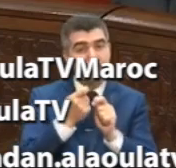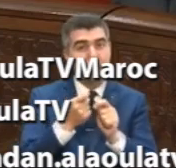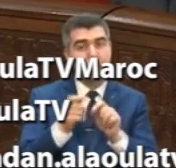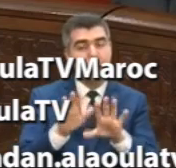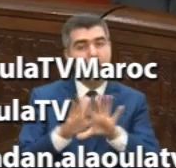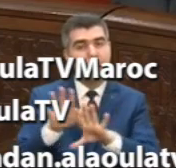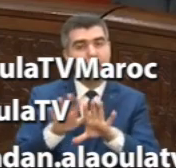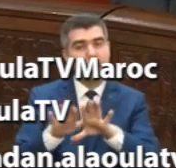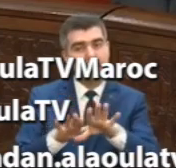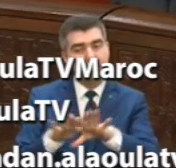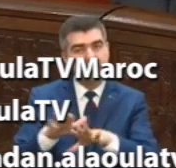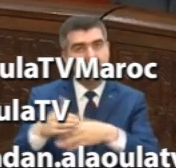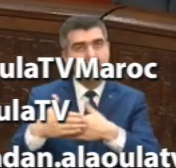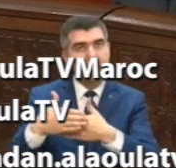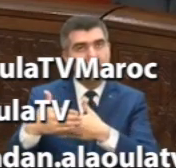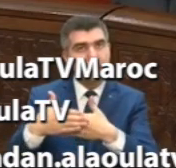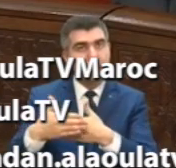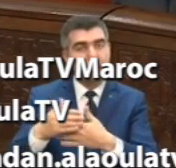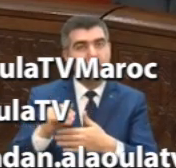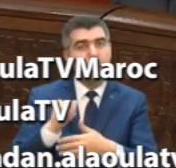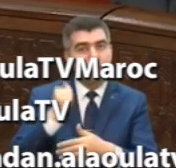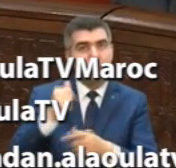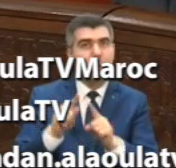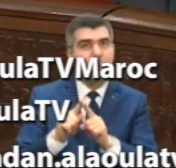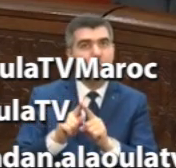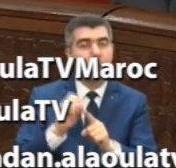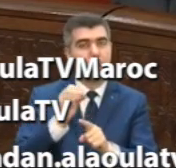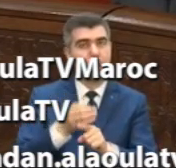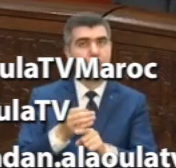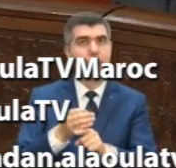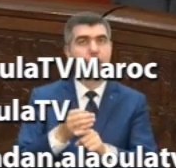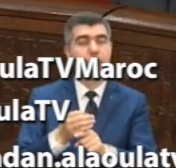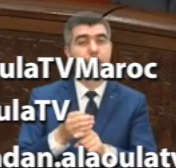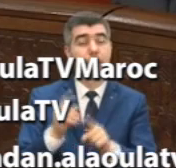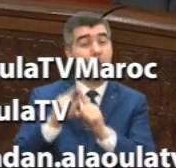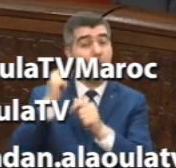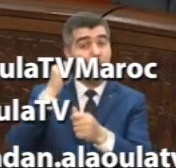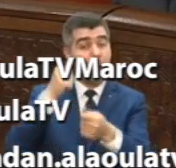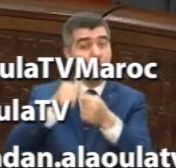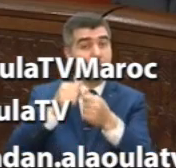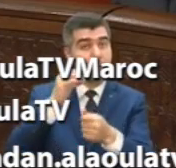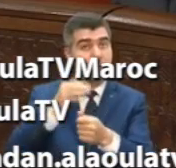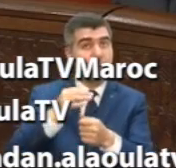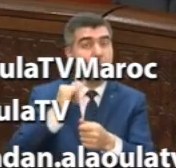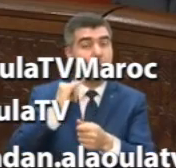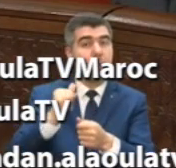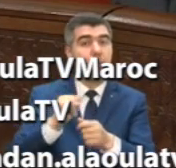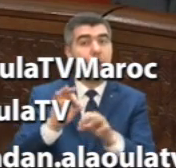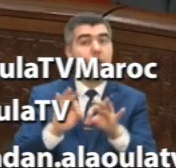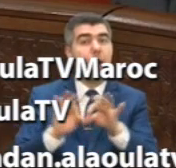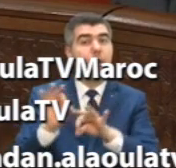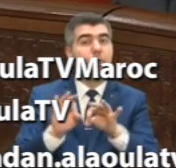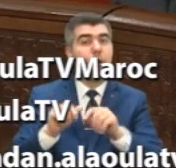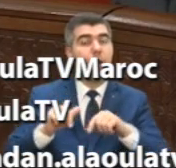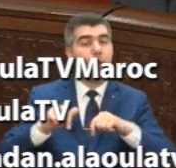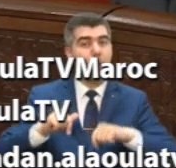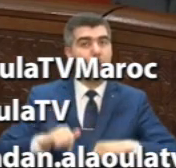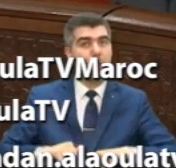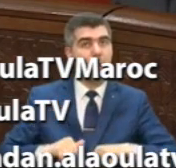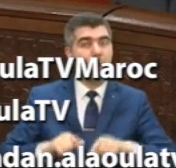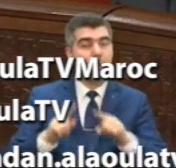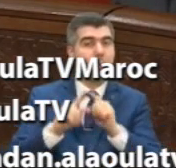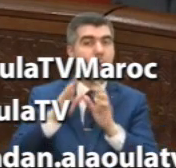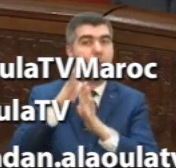تيزنيت فقيه بن صالح غدا يمكن مدينه اخرى. هادشي كياكد الاستراتيجيه ديال الوزاره لضروره توفير